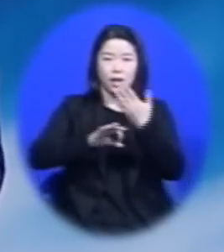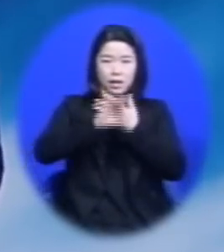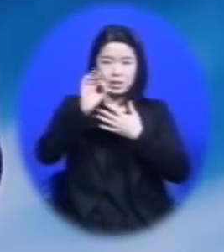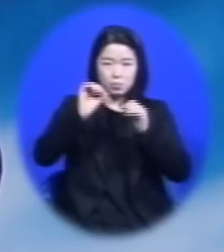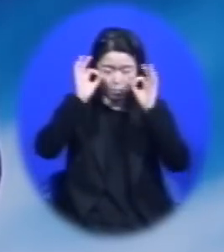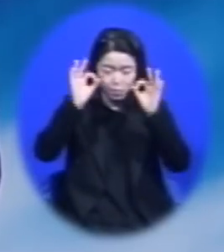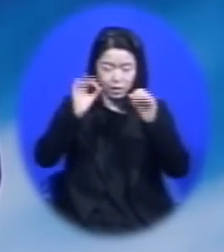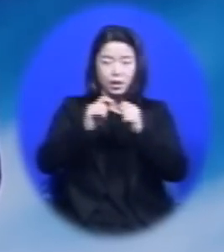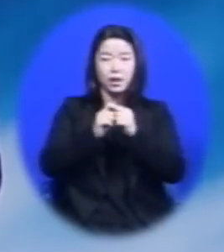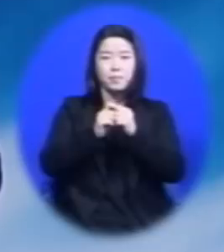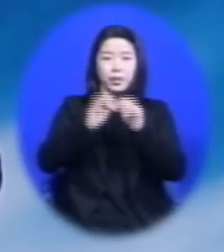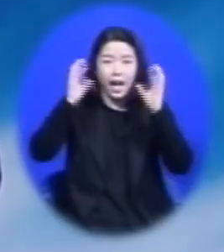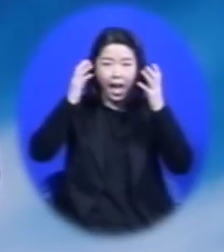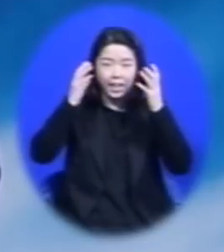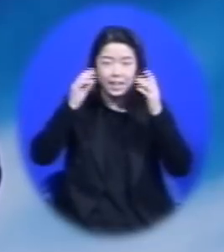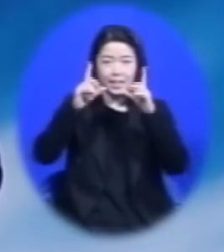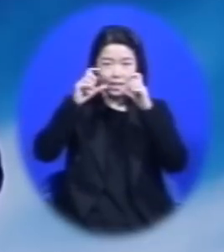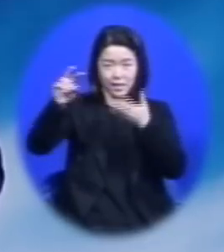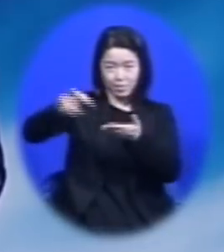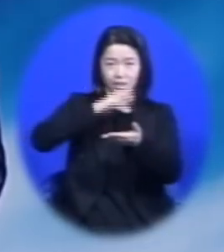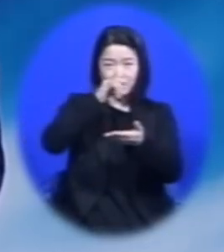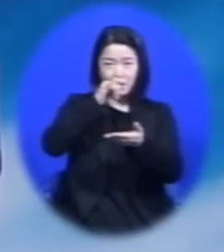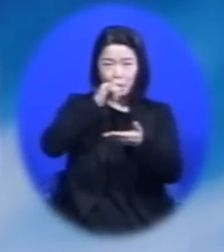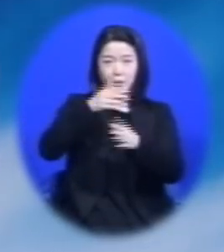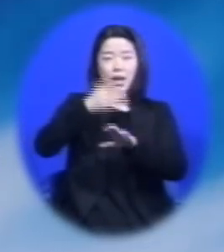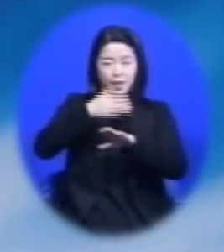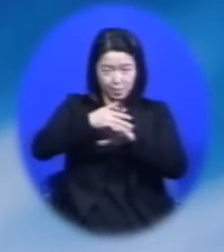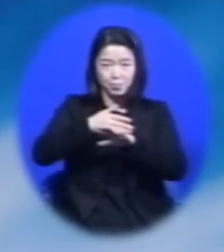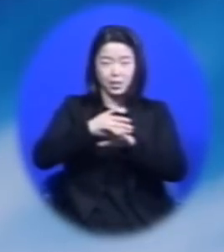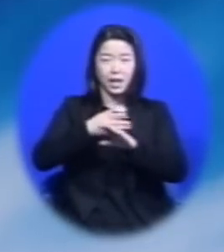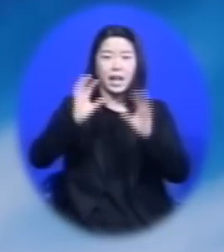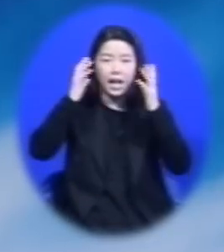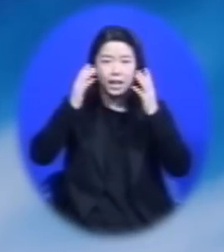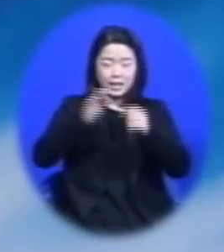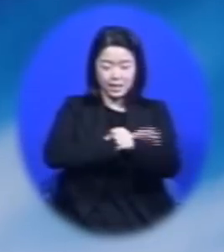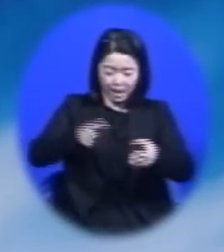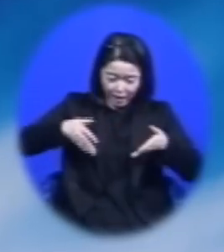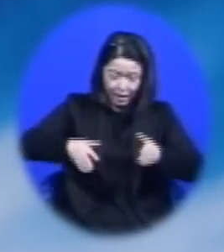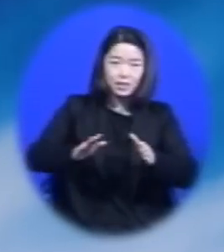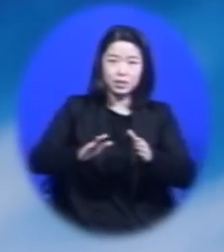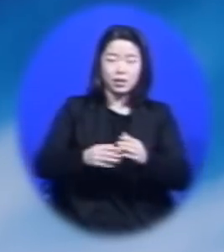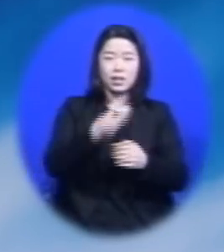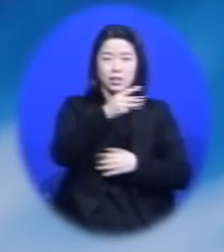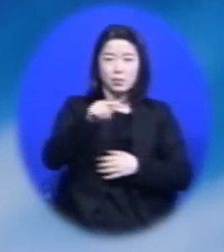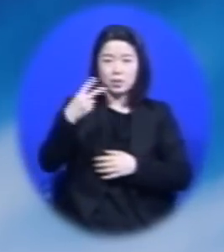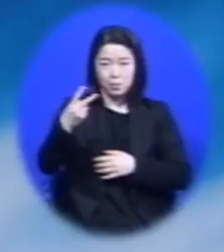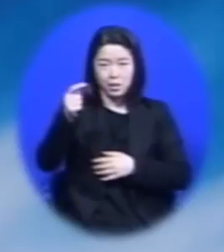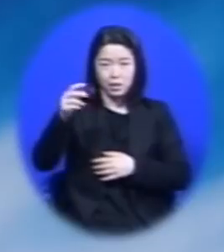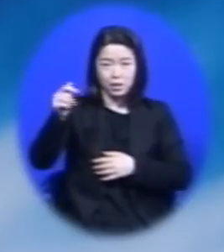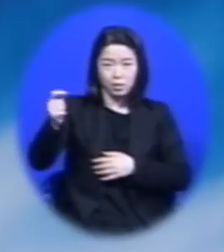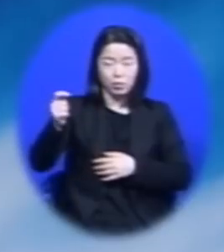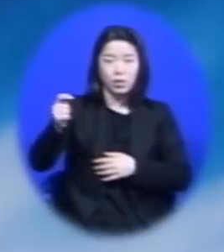아기 사진이 전성 되어 왔더라고 감사합니다 아기 잘 나왔습니다 3.2km 그렇다고